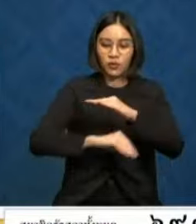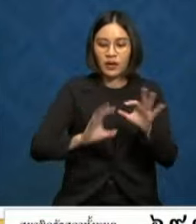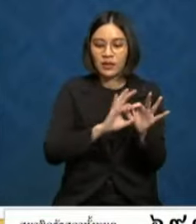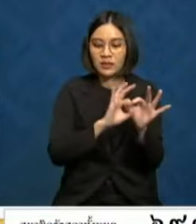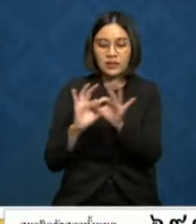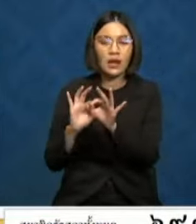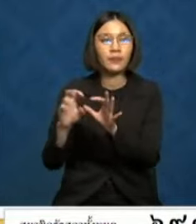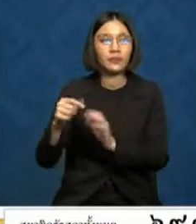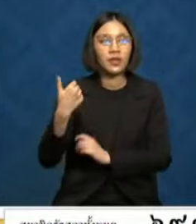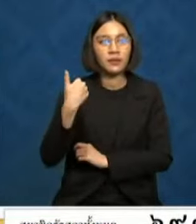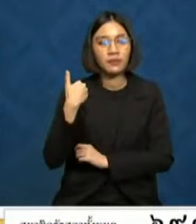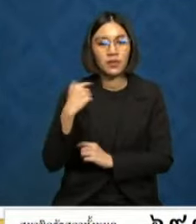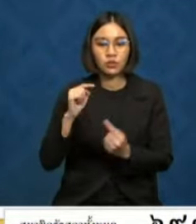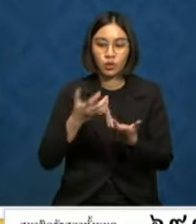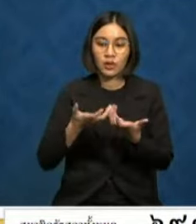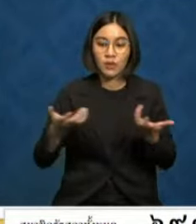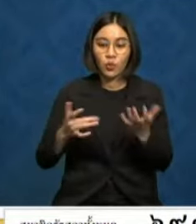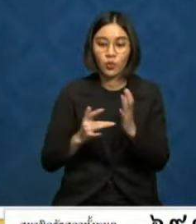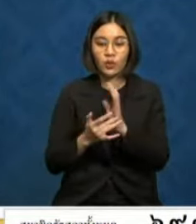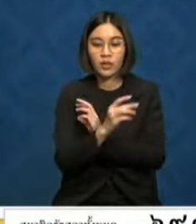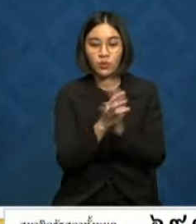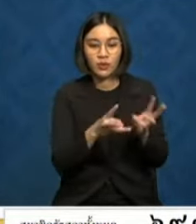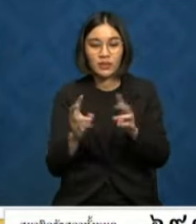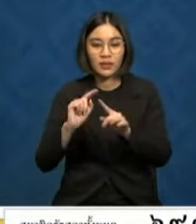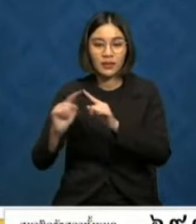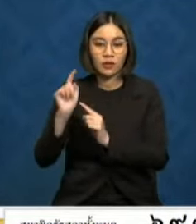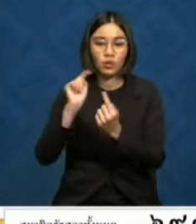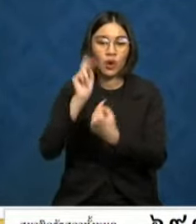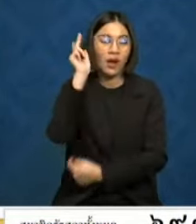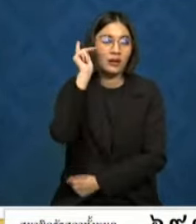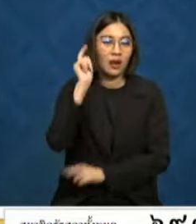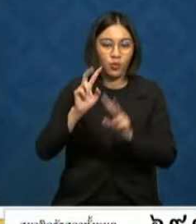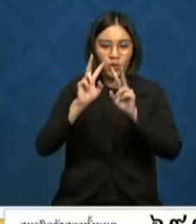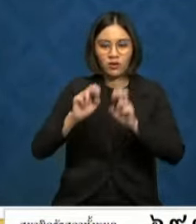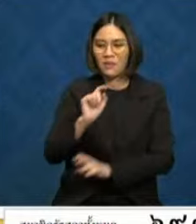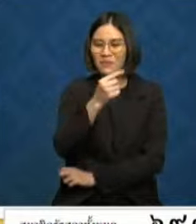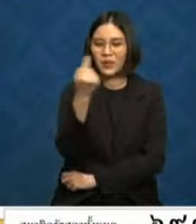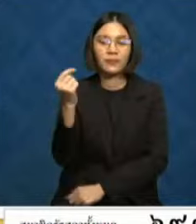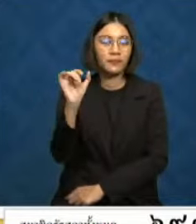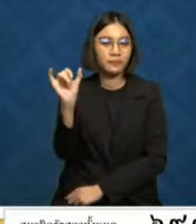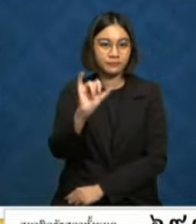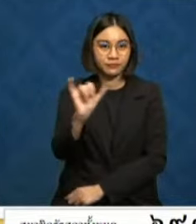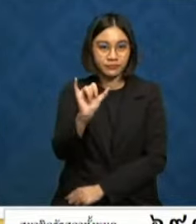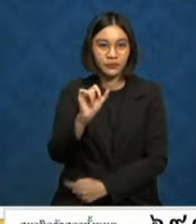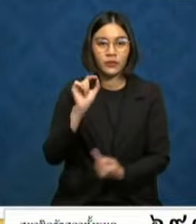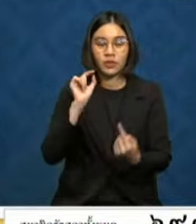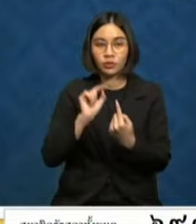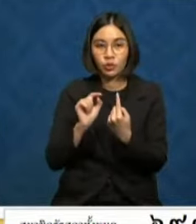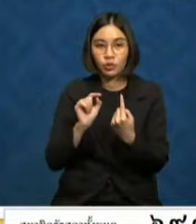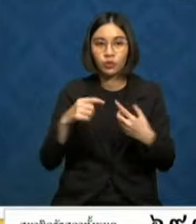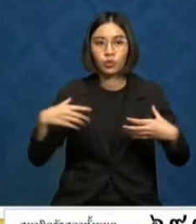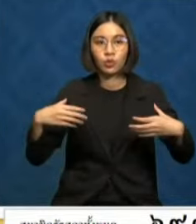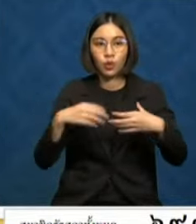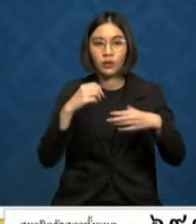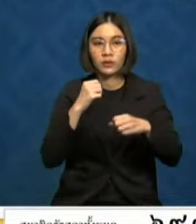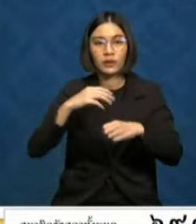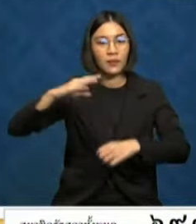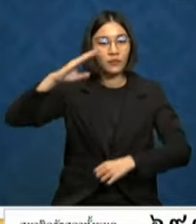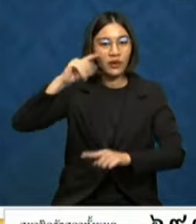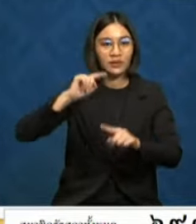ลุมมีเครื่องมือทางเทคนิคสำหรับการข่าวกรองที่ยังไม่ทันสมัยเพียงพออัตรากำลังนั้นไม่สอดคล้องกับภารกิ